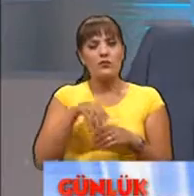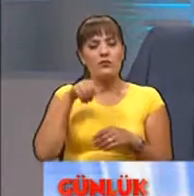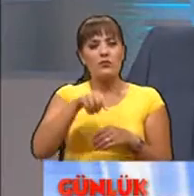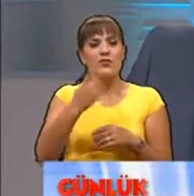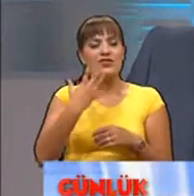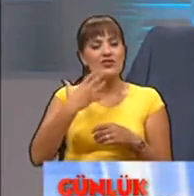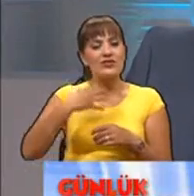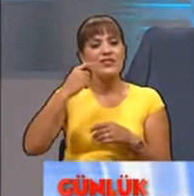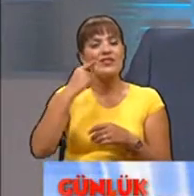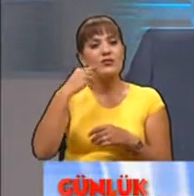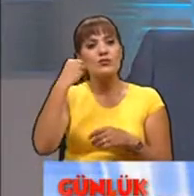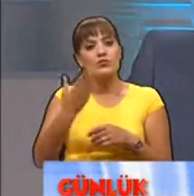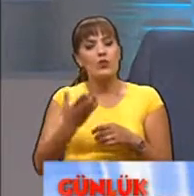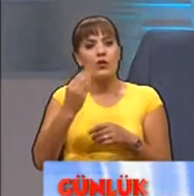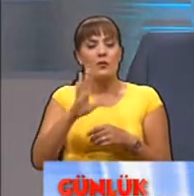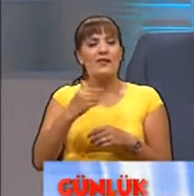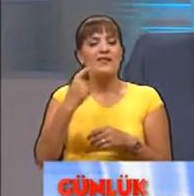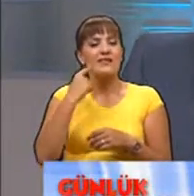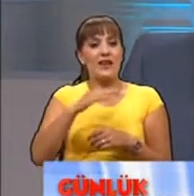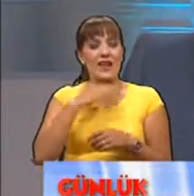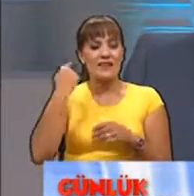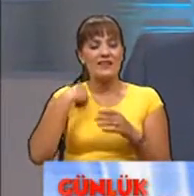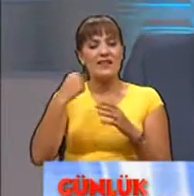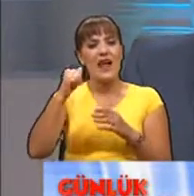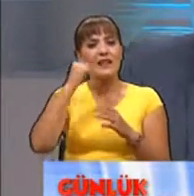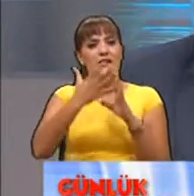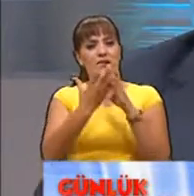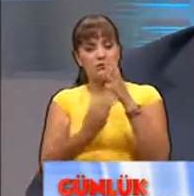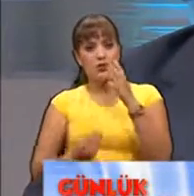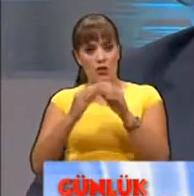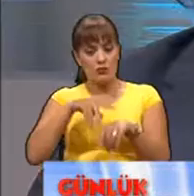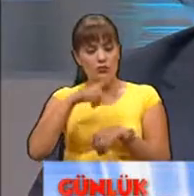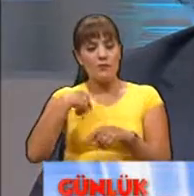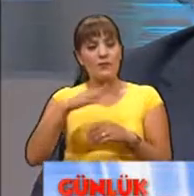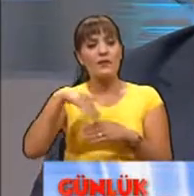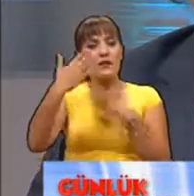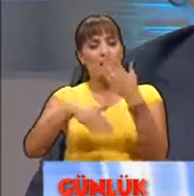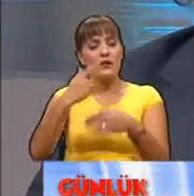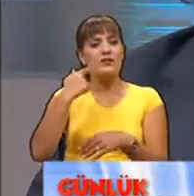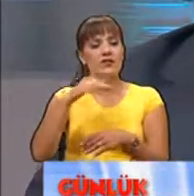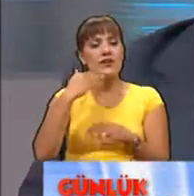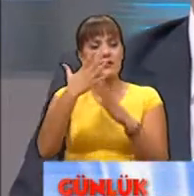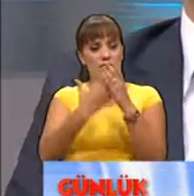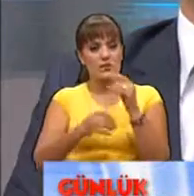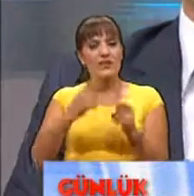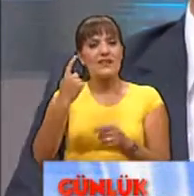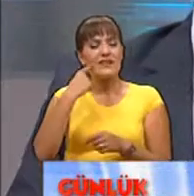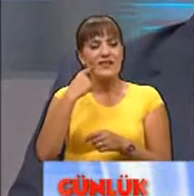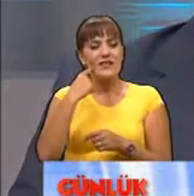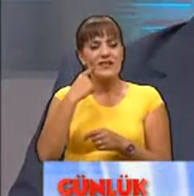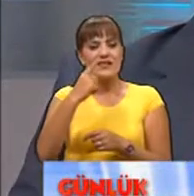bir avantajı var ki. Düşebiliyor diş. Evet, diş eti çekildiği zaman tabii ileri boyutlarda diş eti çekildiği zaman onunla birlikte